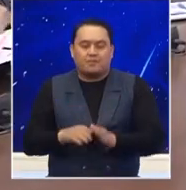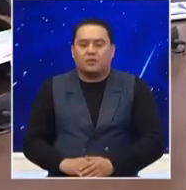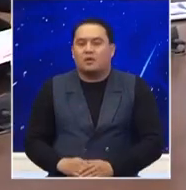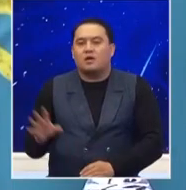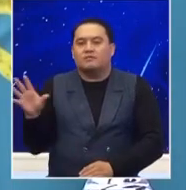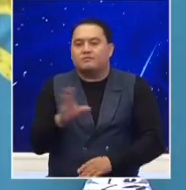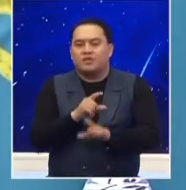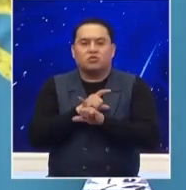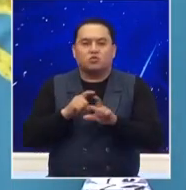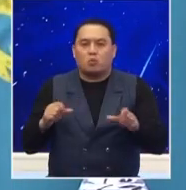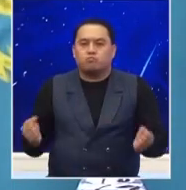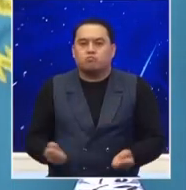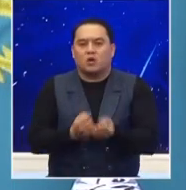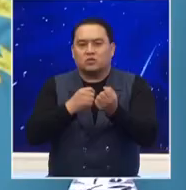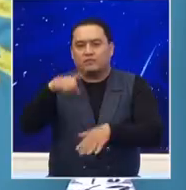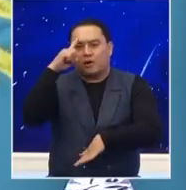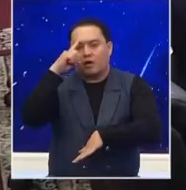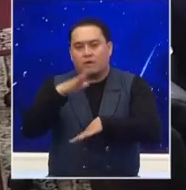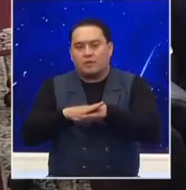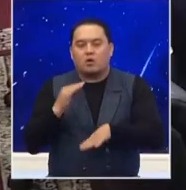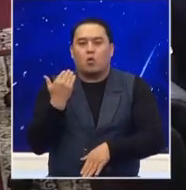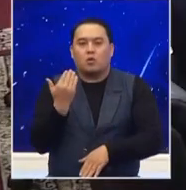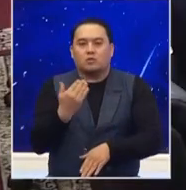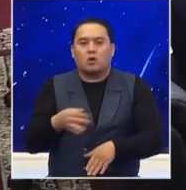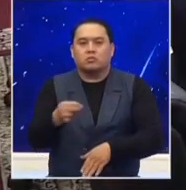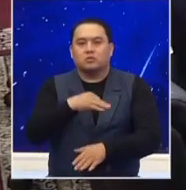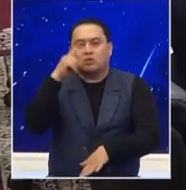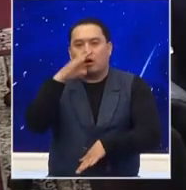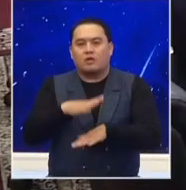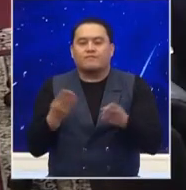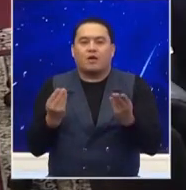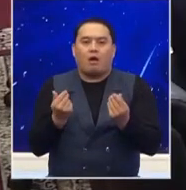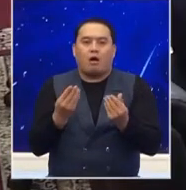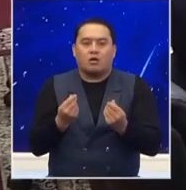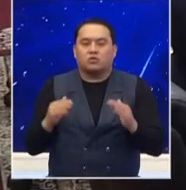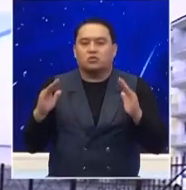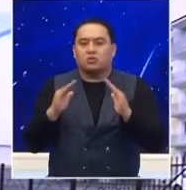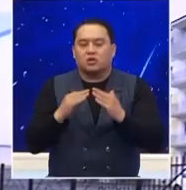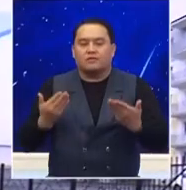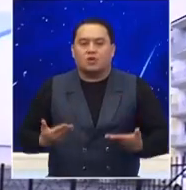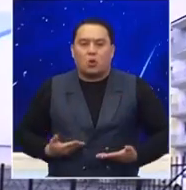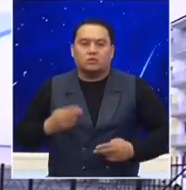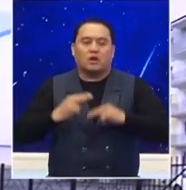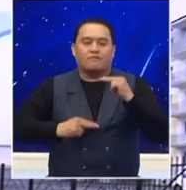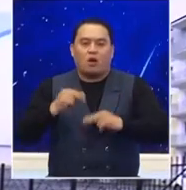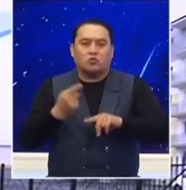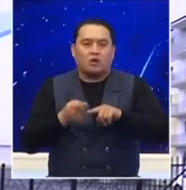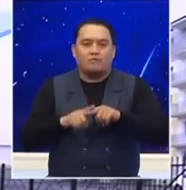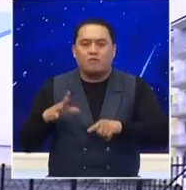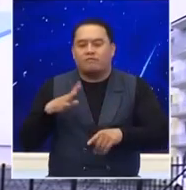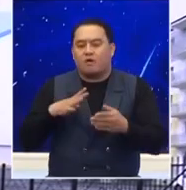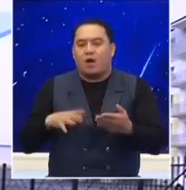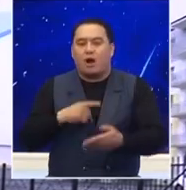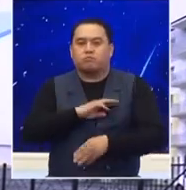сферы образования, нашли поддержку со стороны главы ЖТСУ. Поможет областной акимат и финансирование жилищного строительства. Приоритетом в этом вопросе